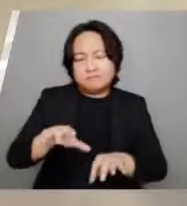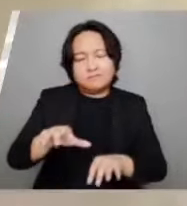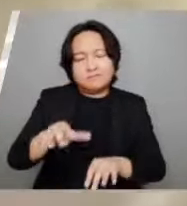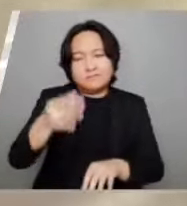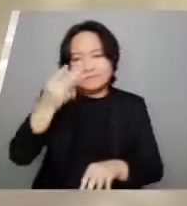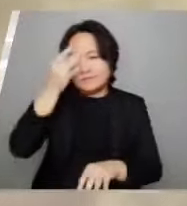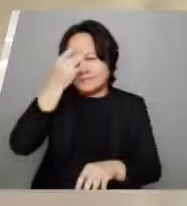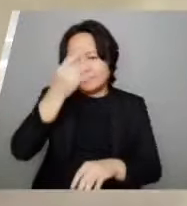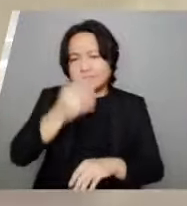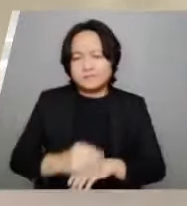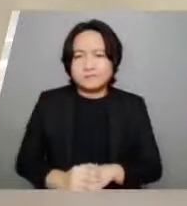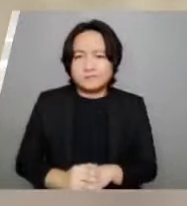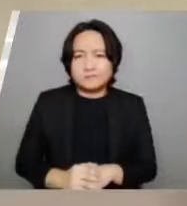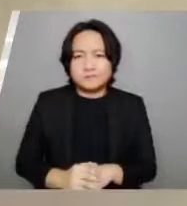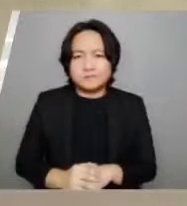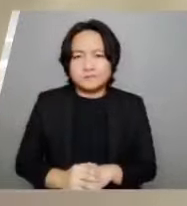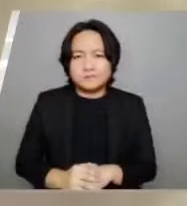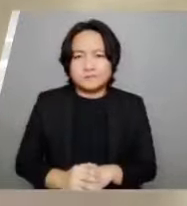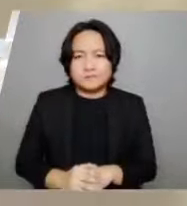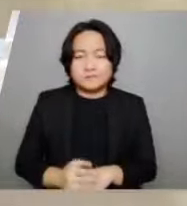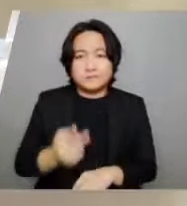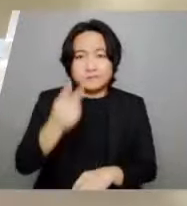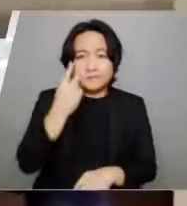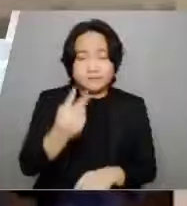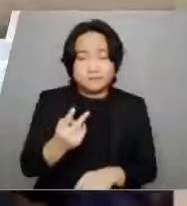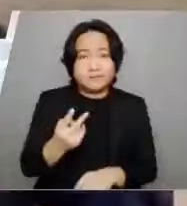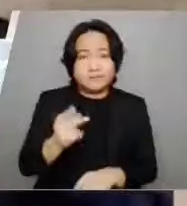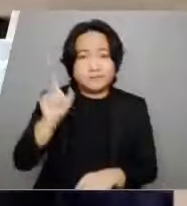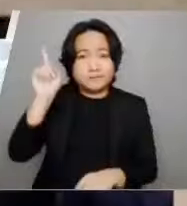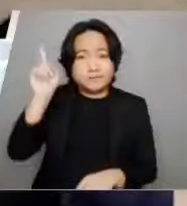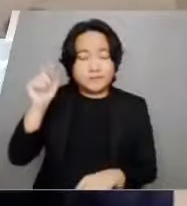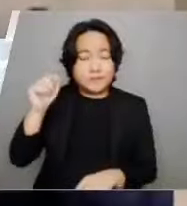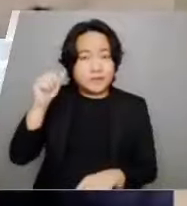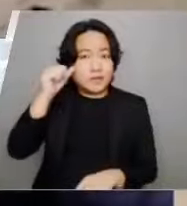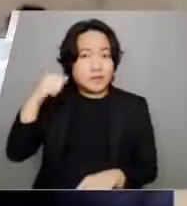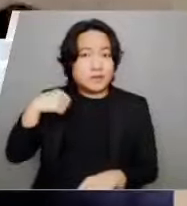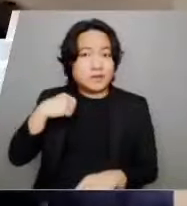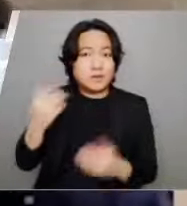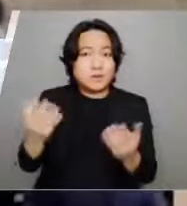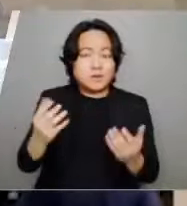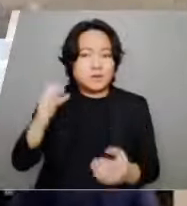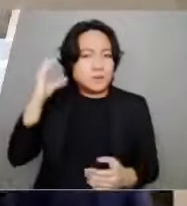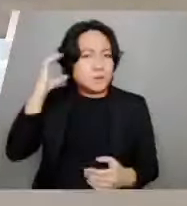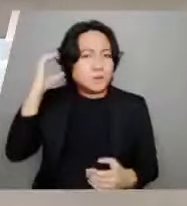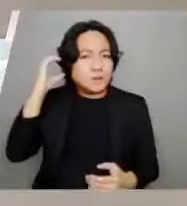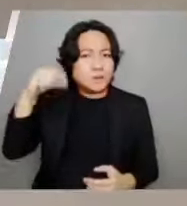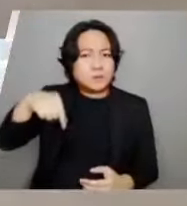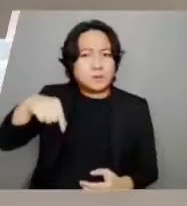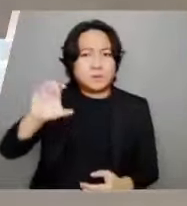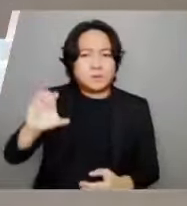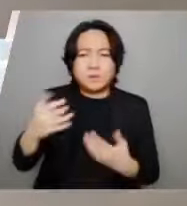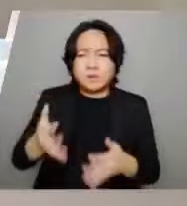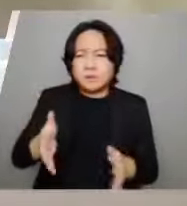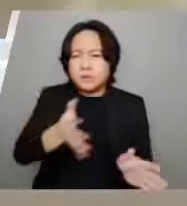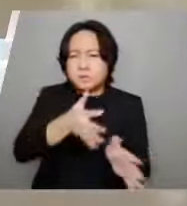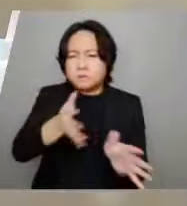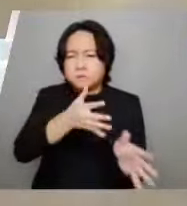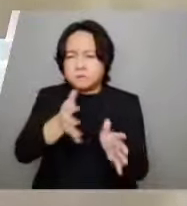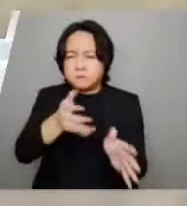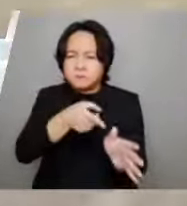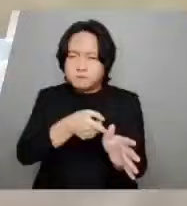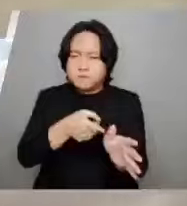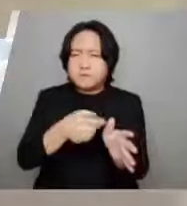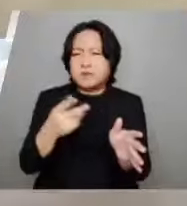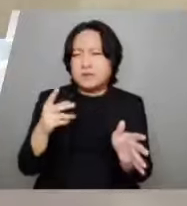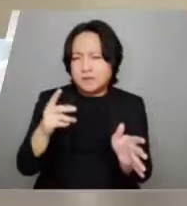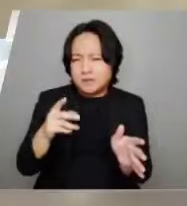Kuhayan sa isang establisimiento sa Cubao, Quezon City kagabi. Masagsagan ng hagupit ng bagyong Christine. Sa lakas ng hangin, hindi